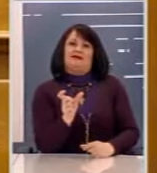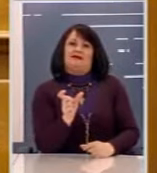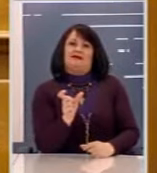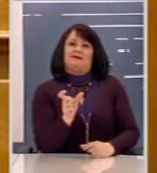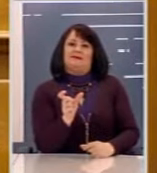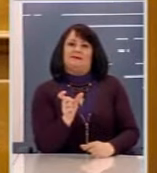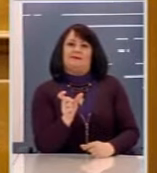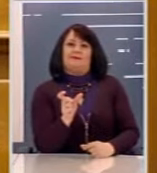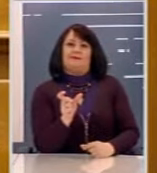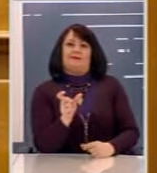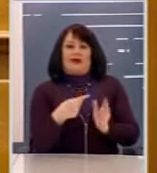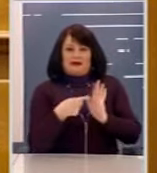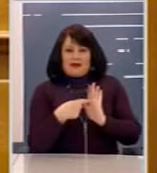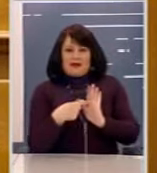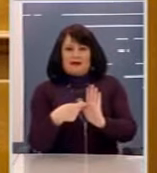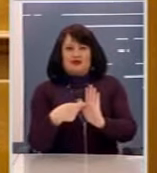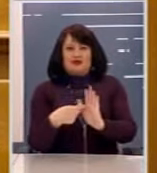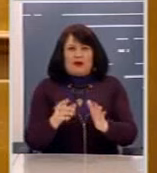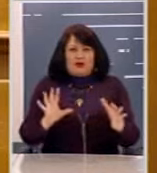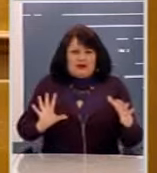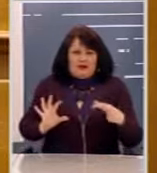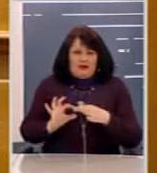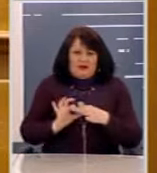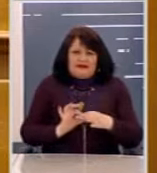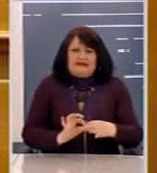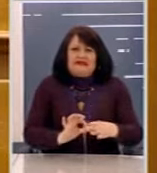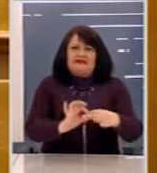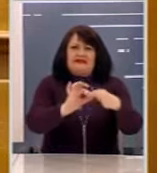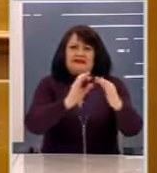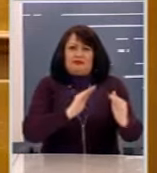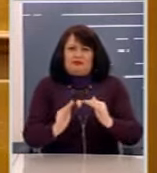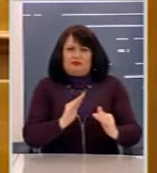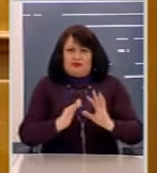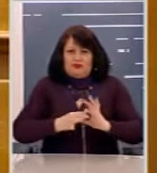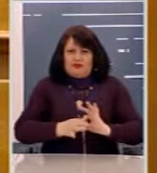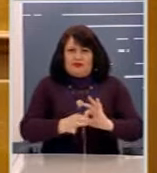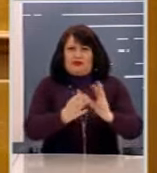δεν υπάρχει συνέχεια και δεν υπάρχει ασυλία.